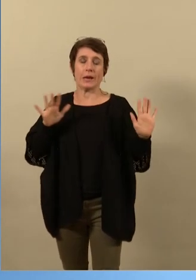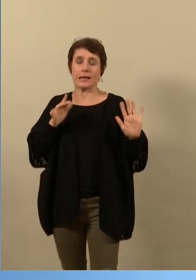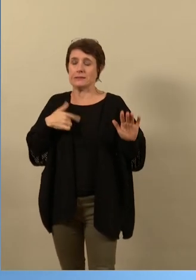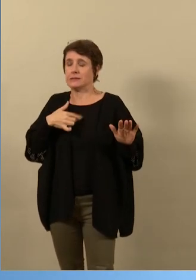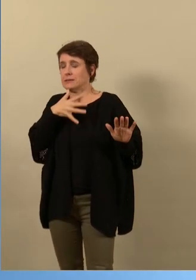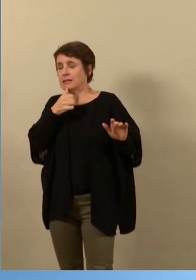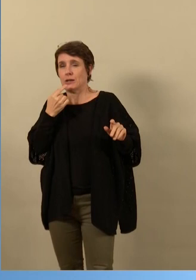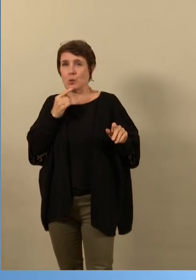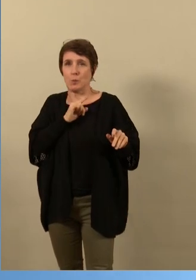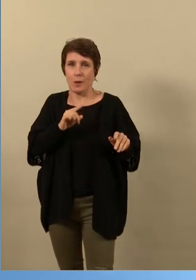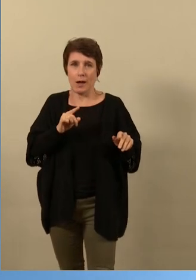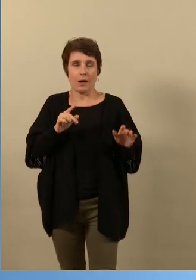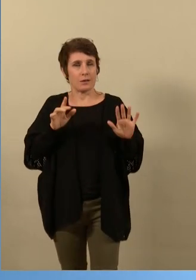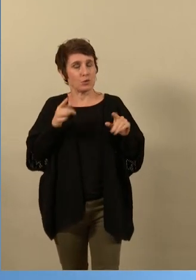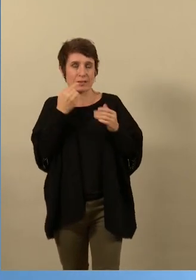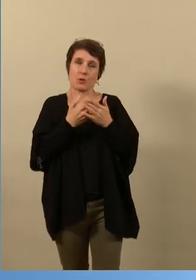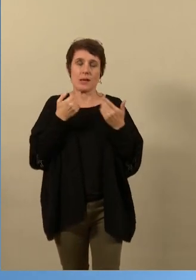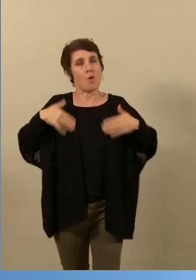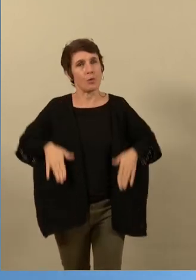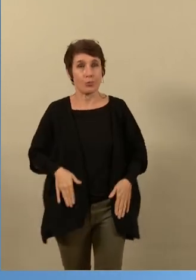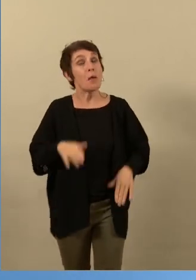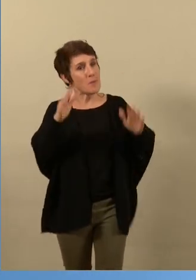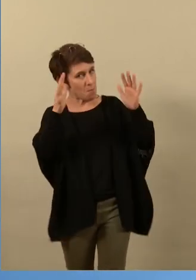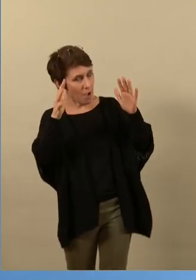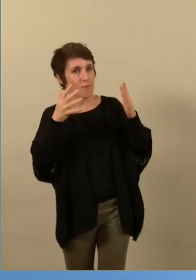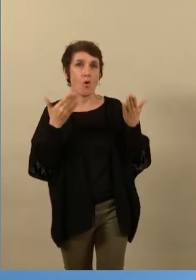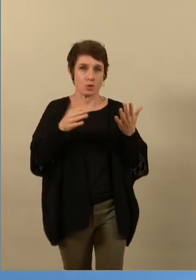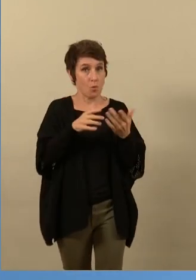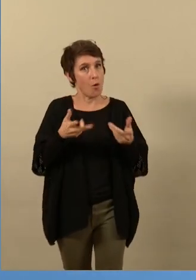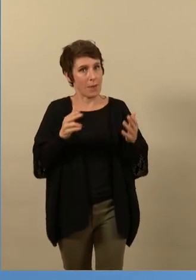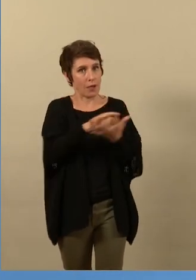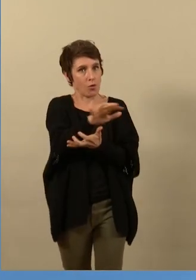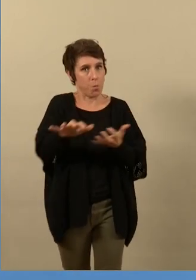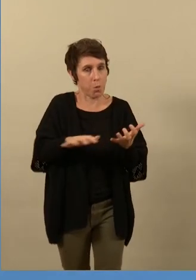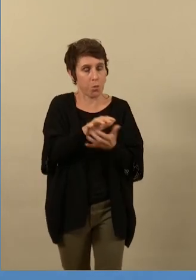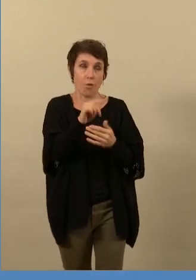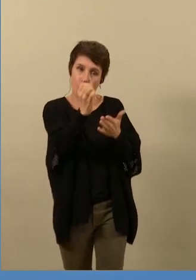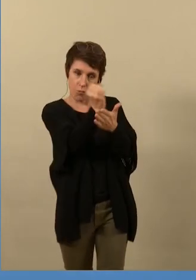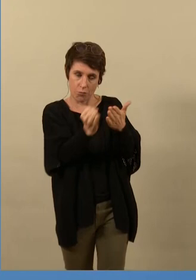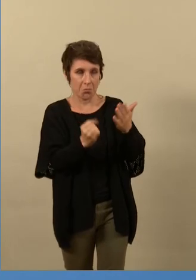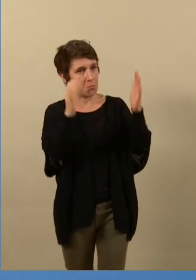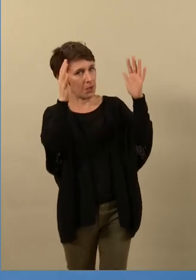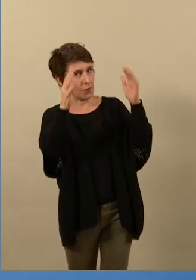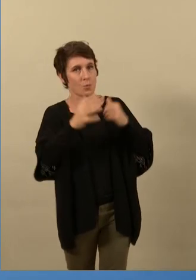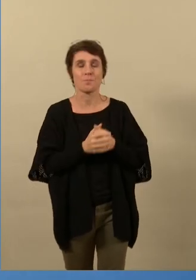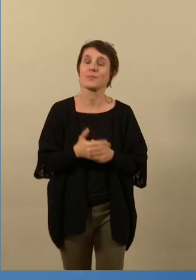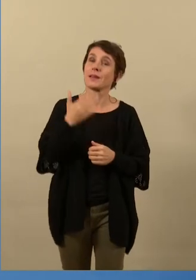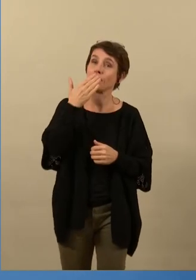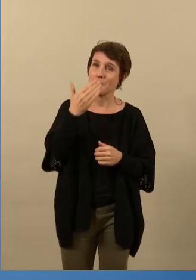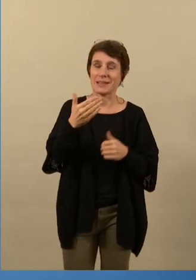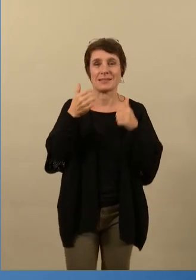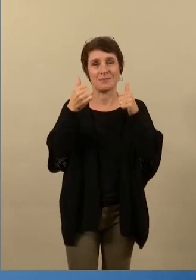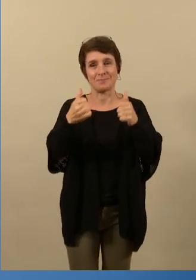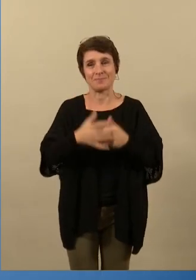merci de l'avoir écrit et bravo parce que c'était compliqué vu la période c'est noté merci beaucoup